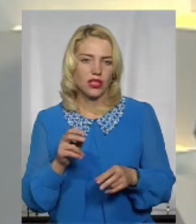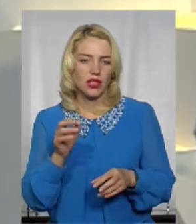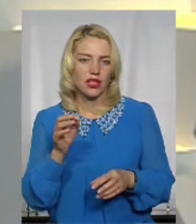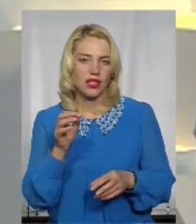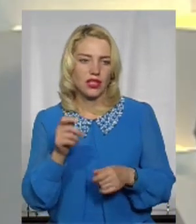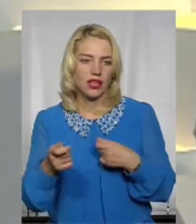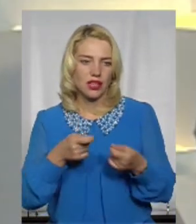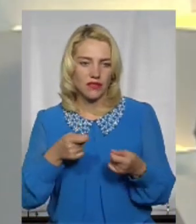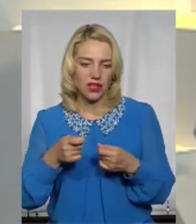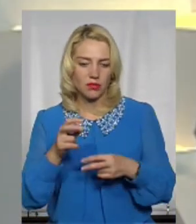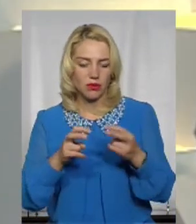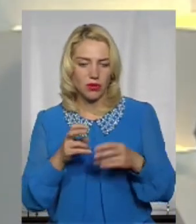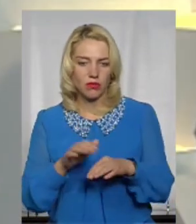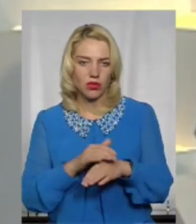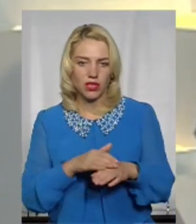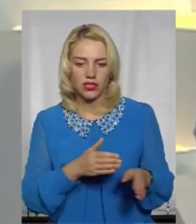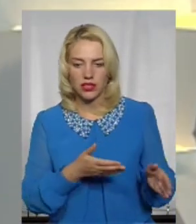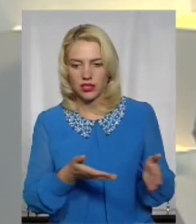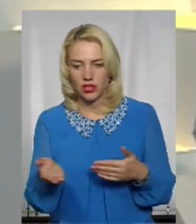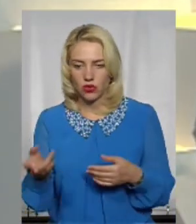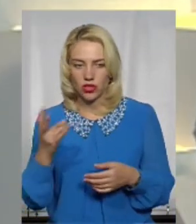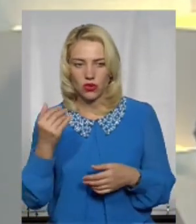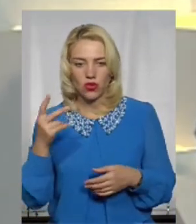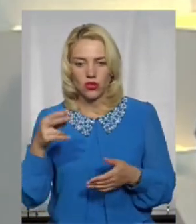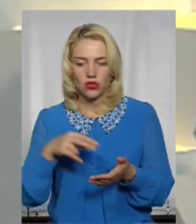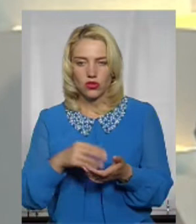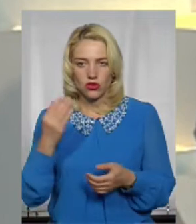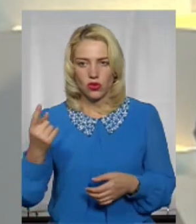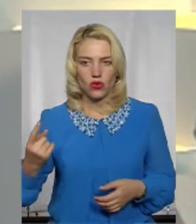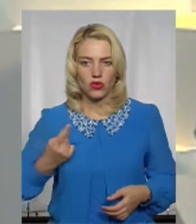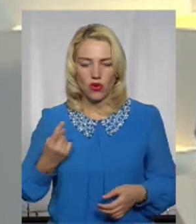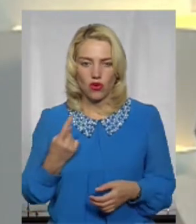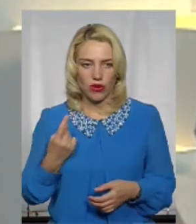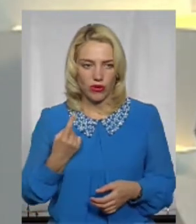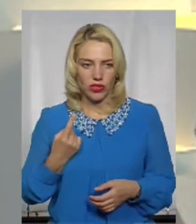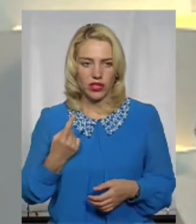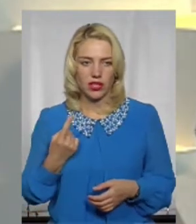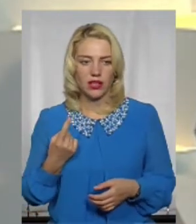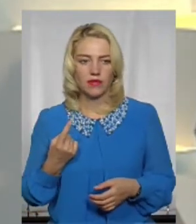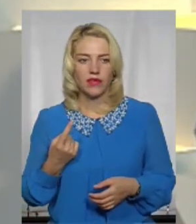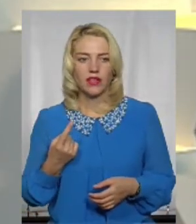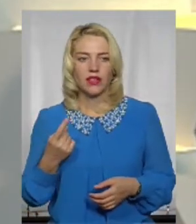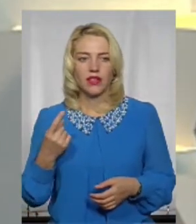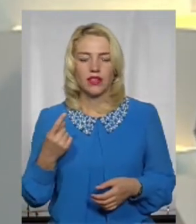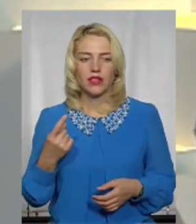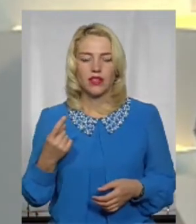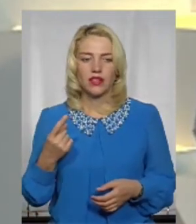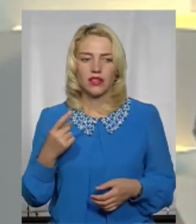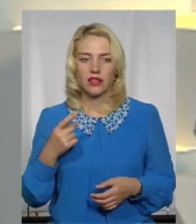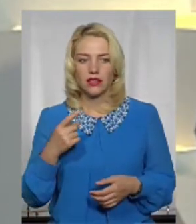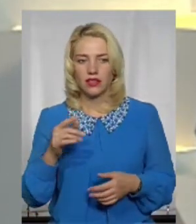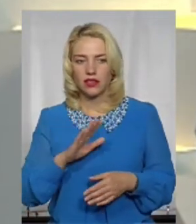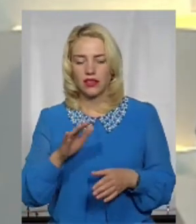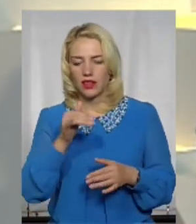будь ласка, заходьте, але стоїть на сторожі його охоронна служба, найнята по договору, не пустити, і їх не пускають. Це